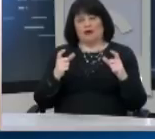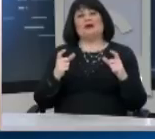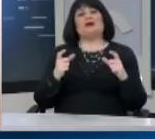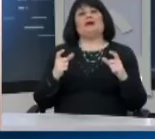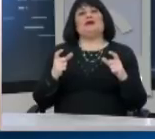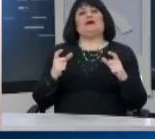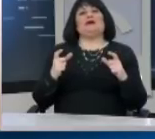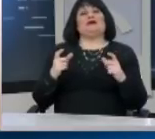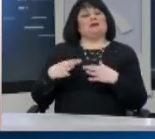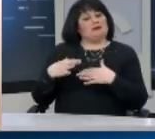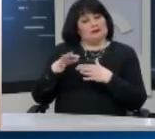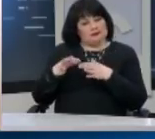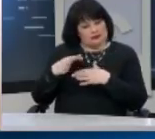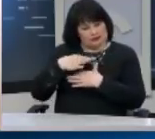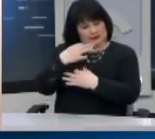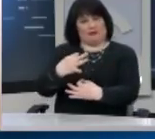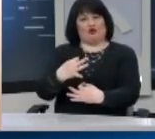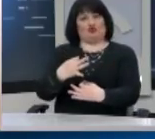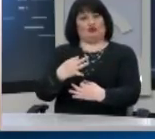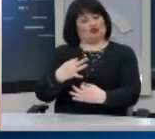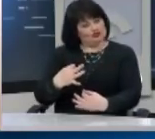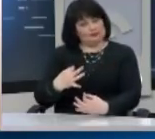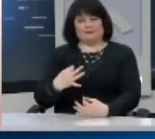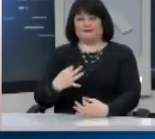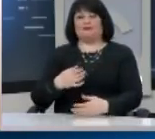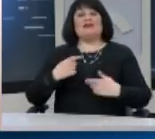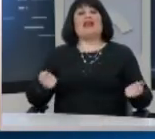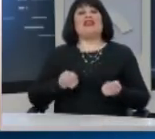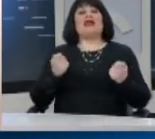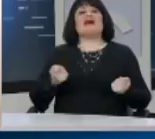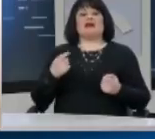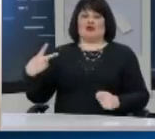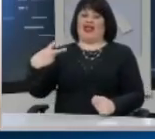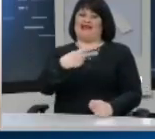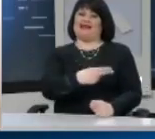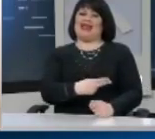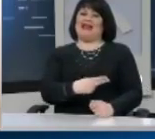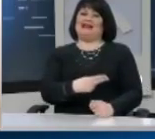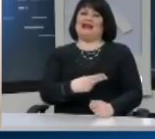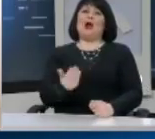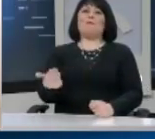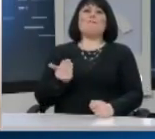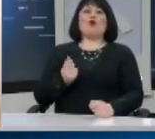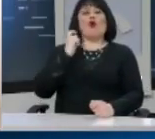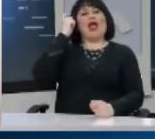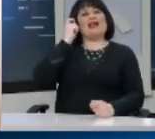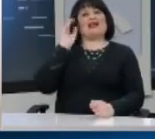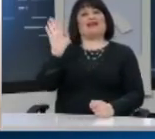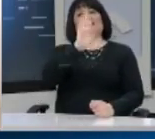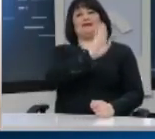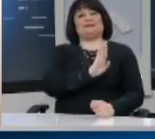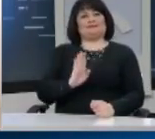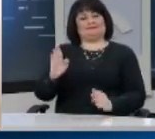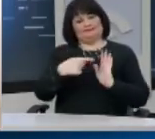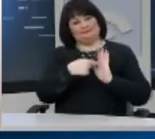εξώδικης βουλής ξέρετε πολύ καλά ότι θα γίνουνε τα εγκαίνεια της προ έκθεσης των προε θεμάτων